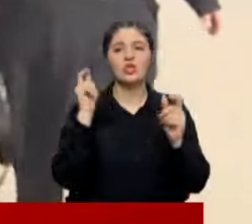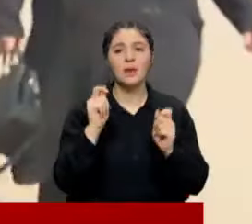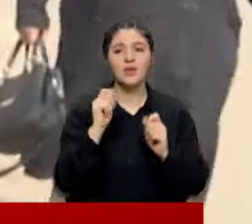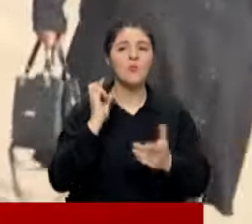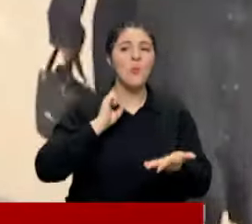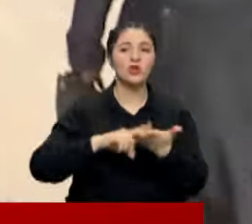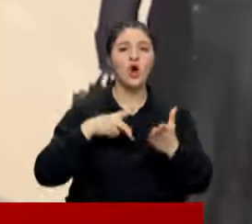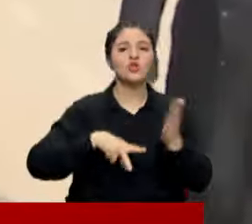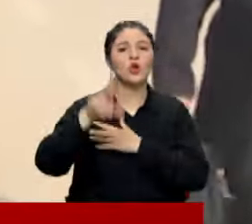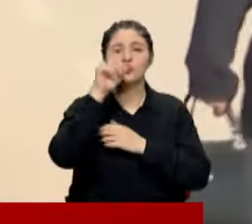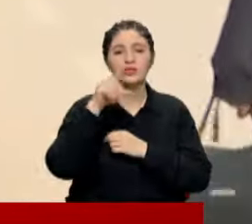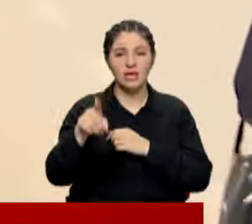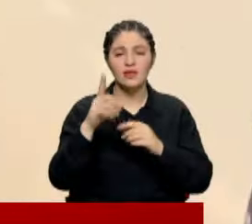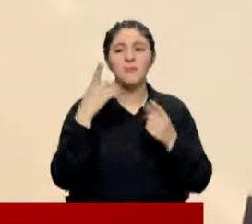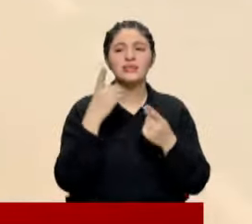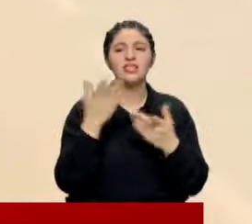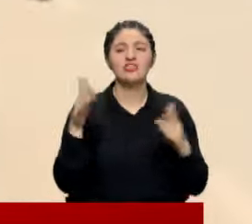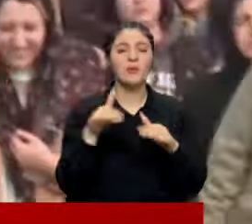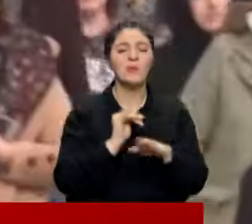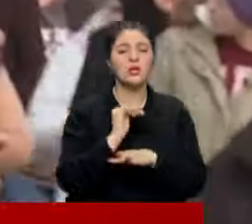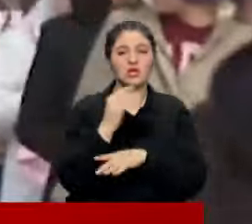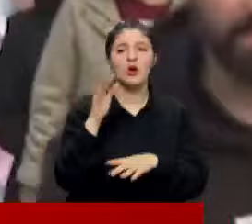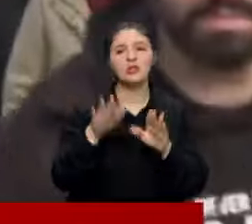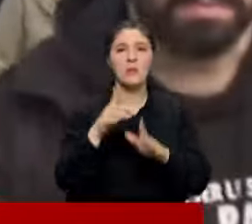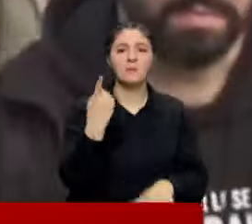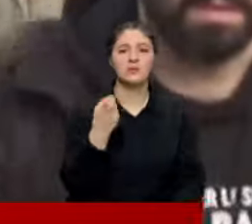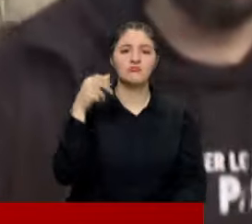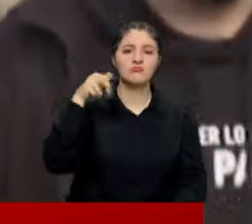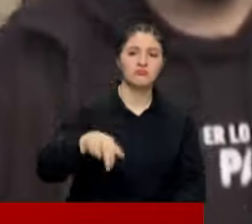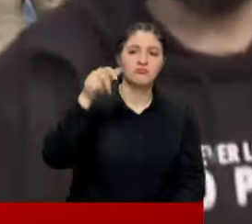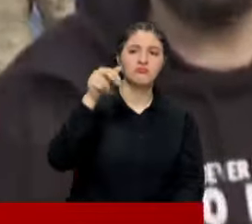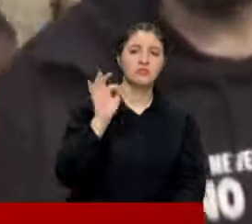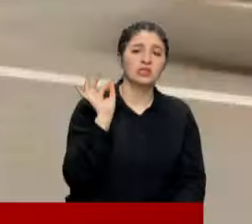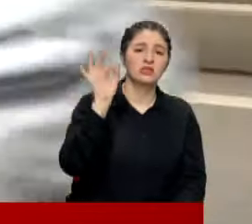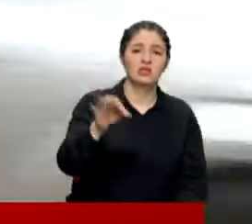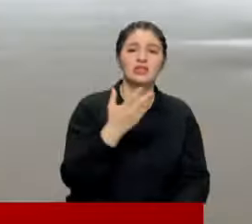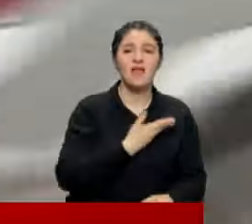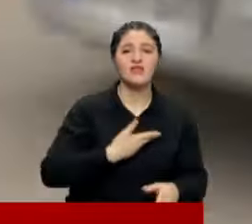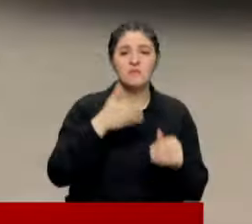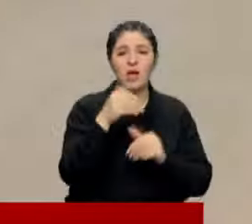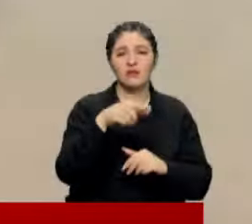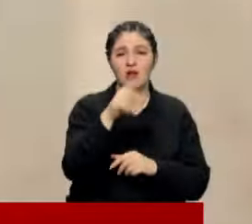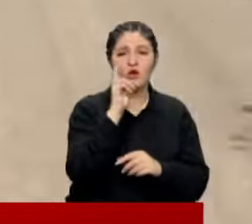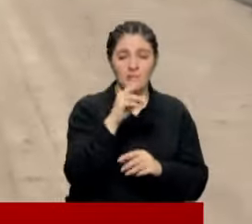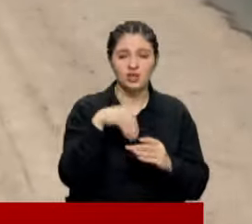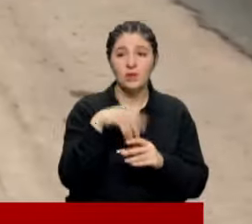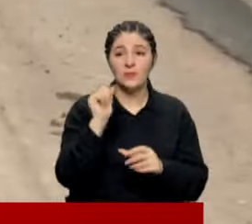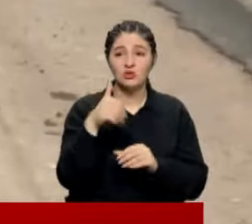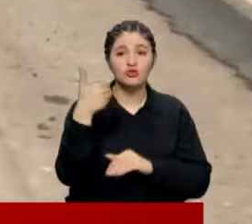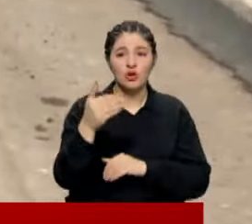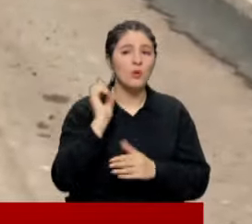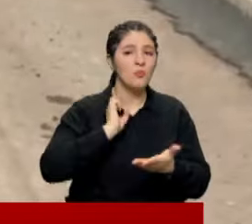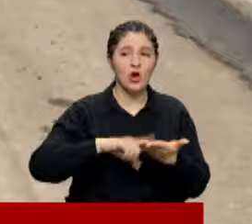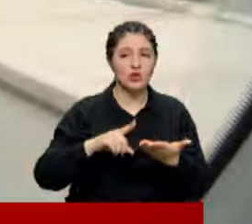uygulanan protokol nedeniyle binlerce depremzede yaklaşık bir saat yürüyerek ulaşmıştı sevdiklerine. Bir gün sonra protokol